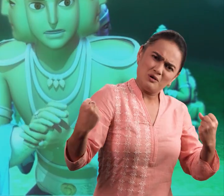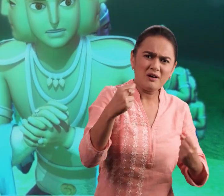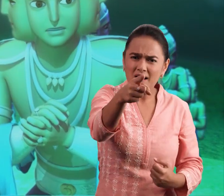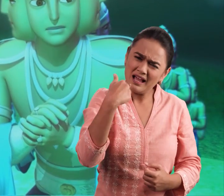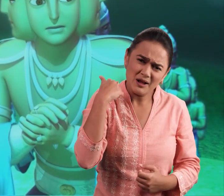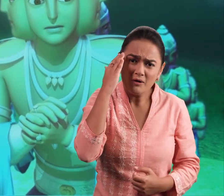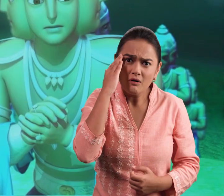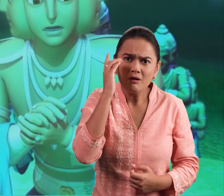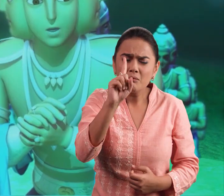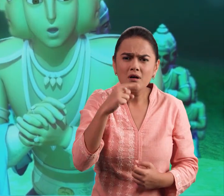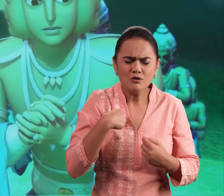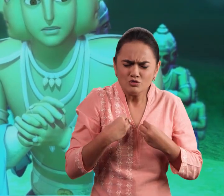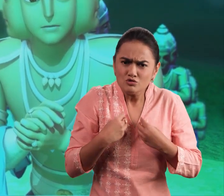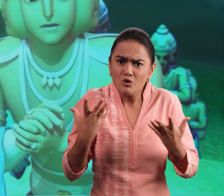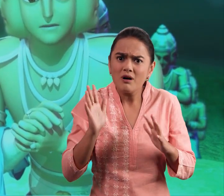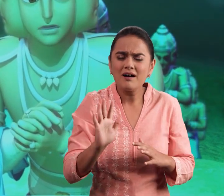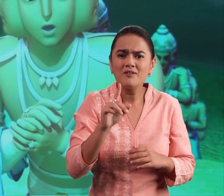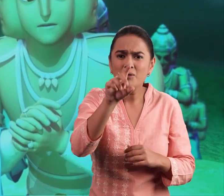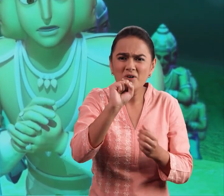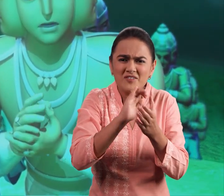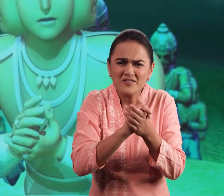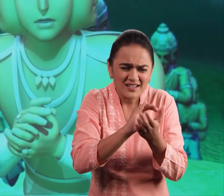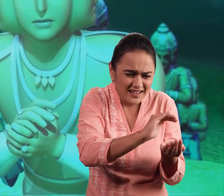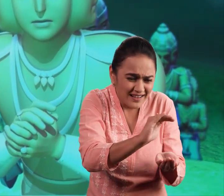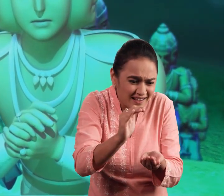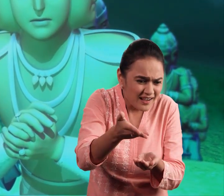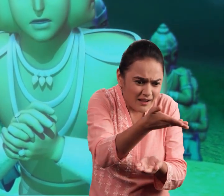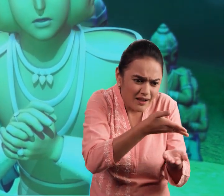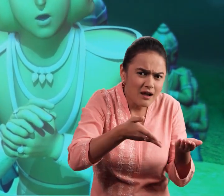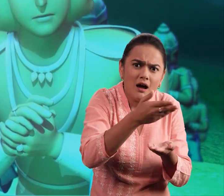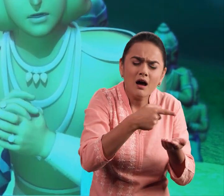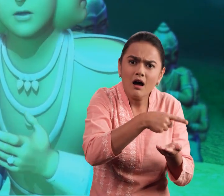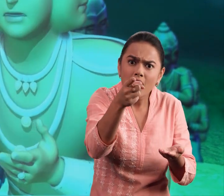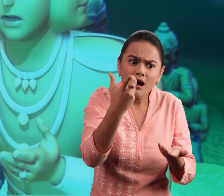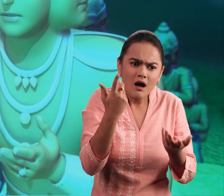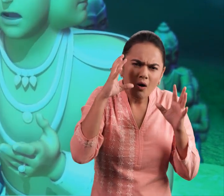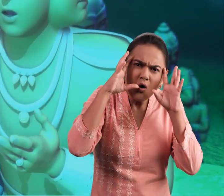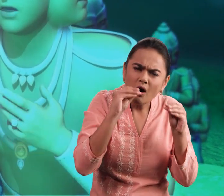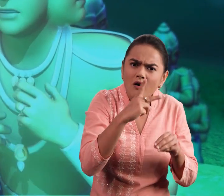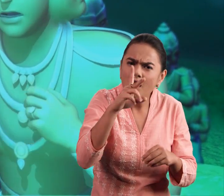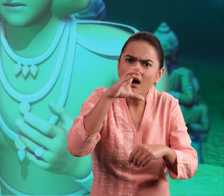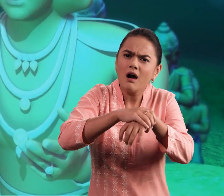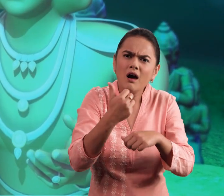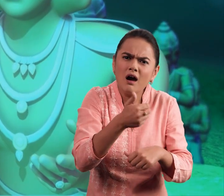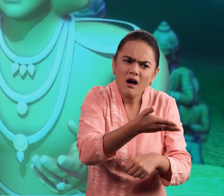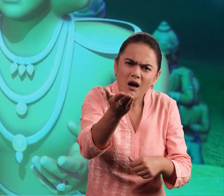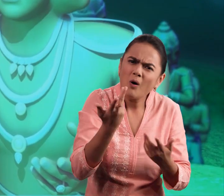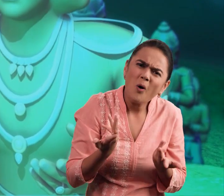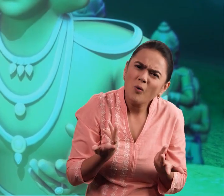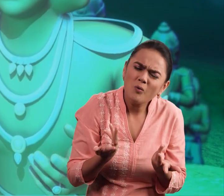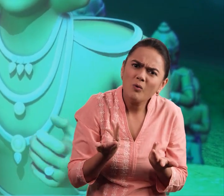मुझे आश्चर्य है कि आपके ये नन्हे गोपाल मित्र आपके तेज को कैसे नहीं देख पा रहे हैं